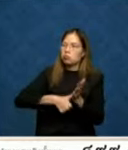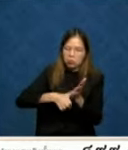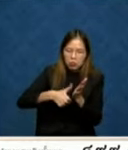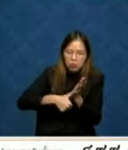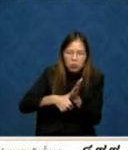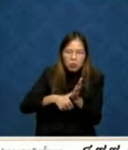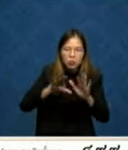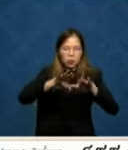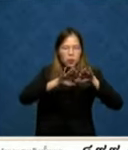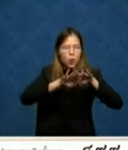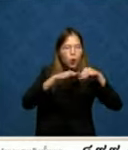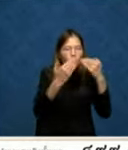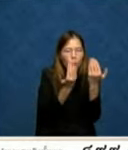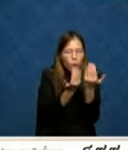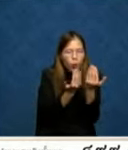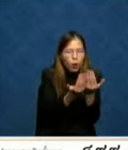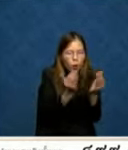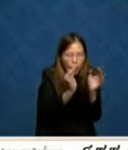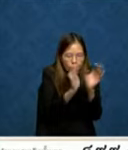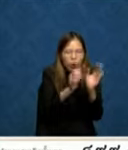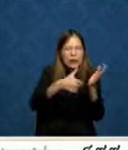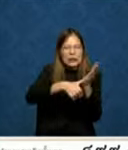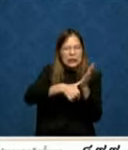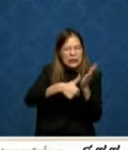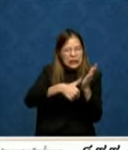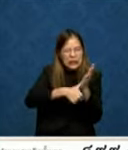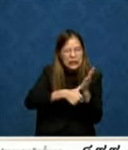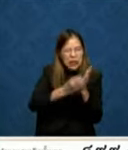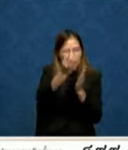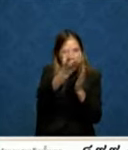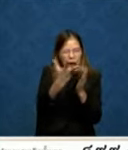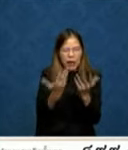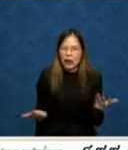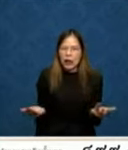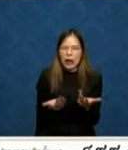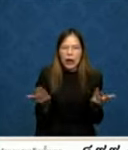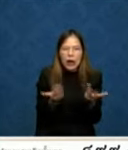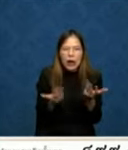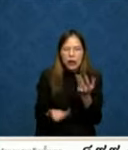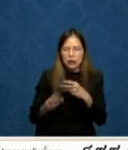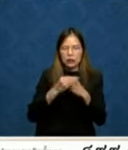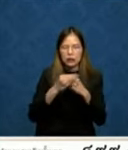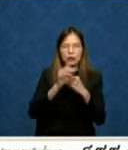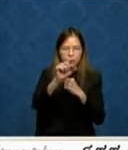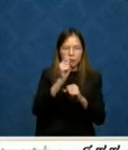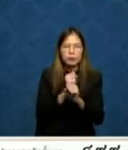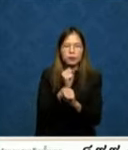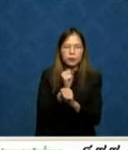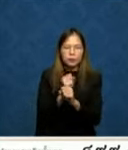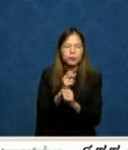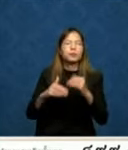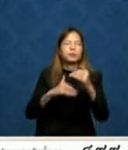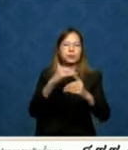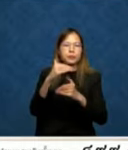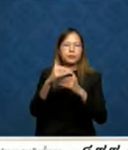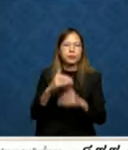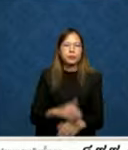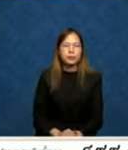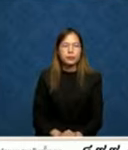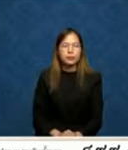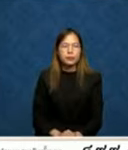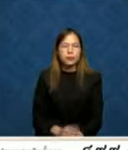ด้วยหนี้ครัวเรือนที่มันสูงนะครับเราก็เพิ่มกำลังให้เขาให้กับประชาชนอันนี้เป็นกลไกที่เราดำเนินการ